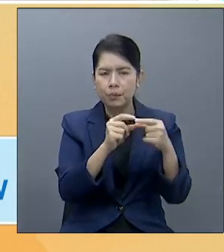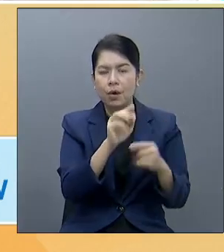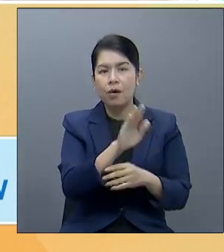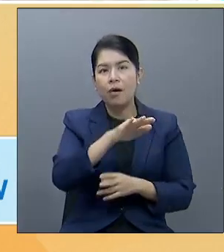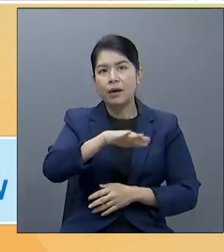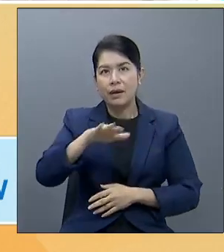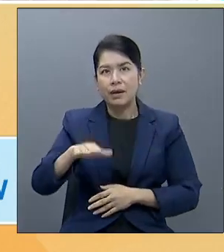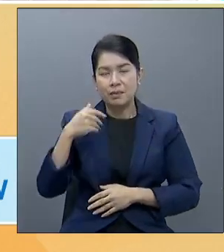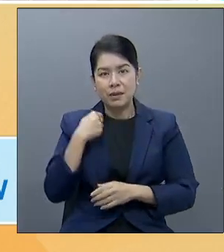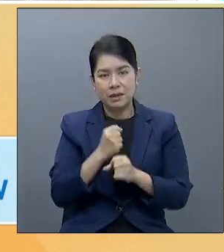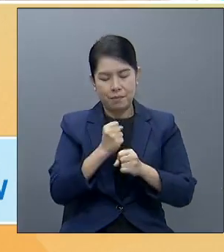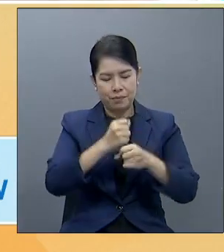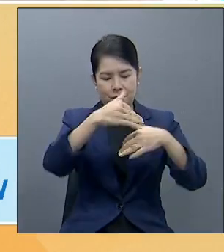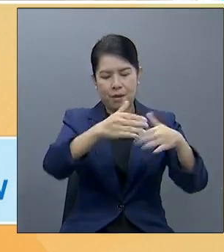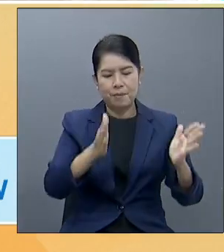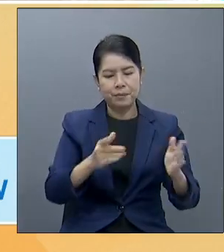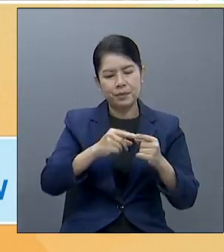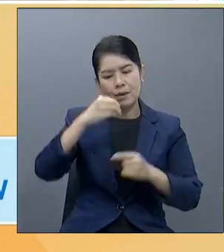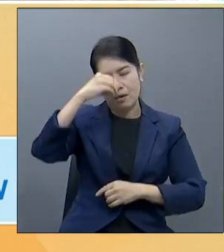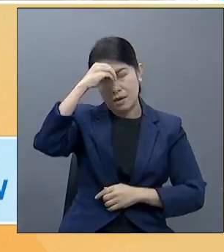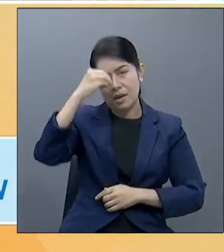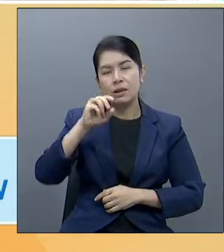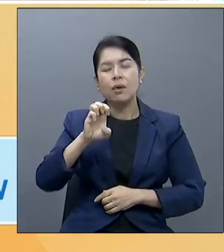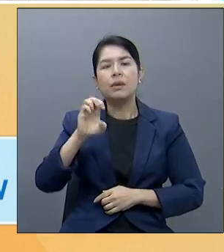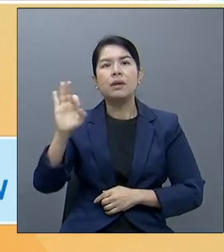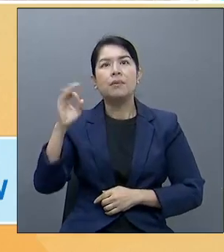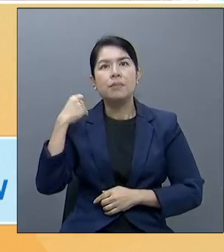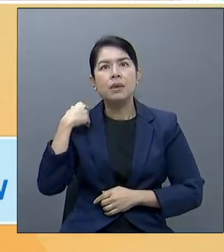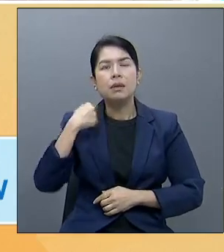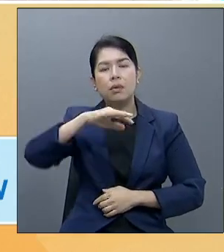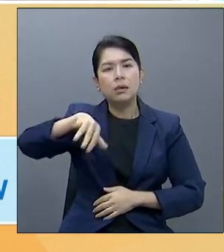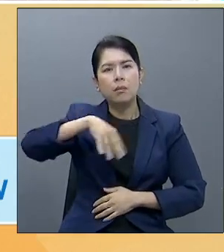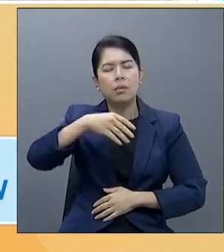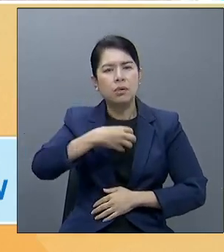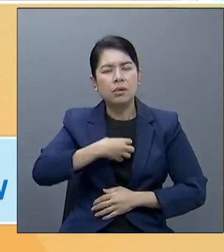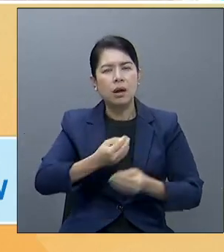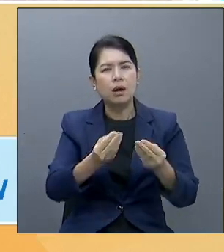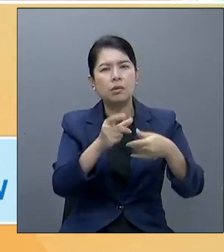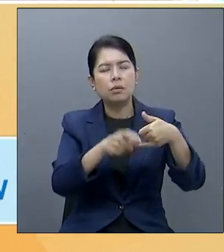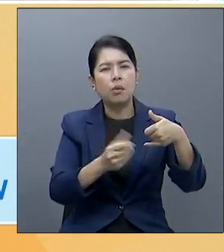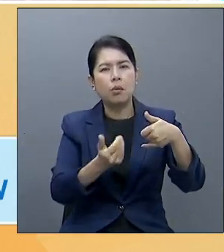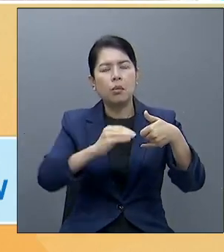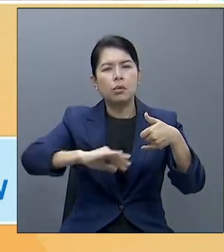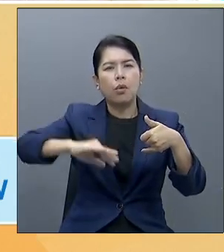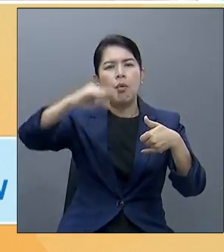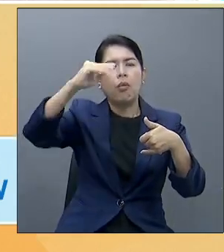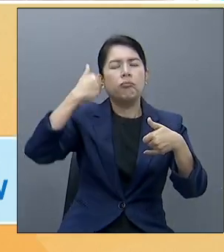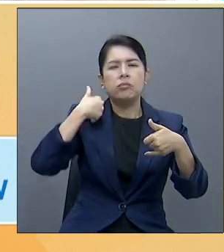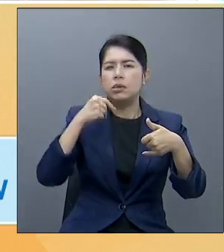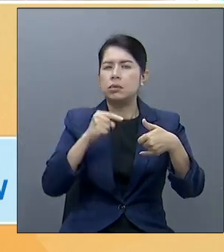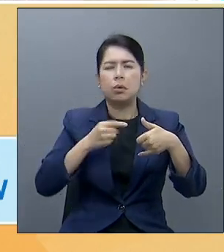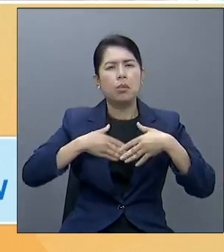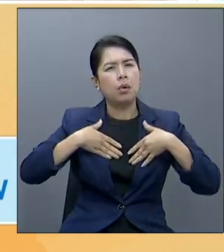EF ให้พ่อแม่เพราะว่าพ่อแม่ทุกคนเขาก็ไปสำรวจความต้องการมาแล้วก็รู้ว่าทุกคนอยากให้แบบลูกแบบโตขึ้นอย่างแบบว่ามีความสุขลูกเรียน